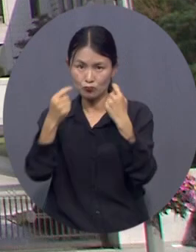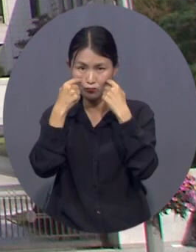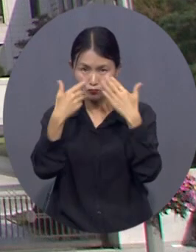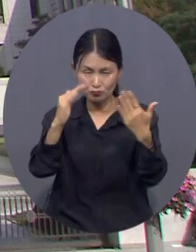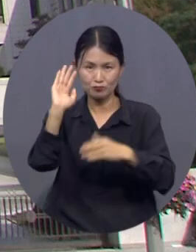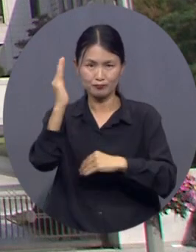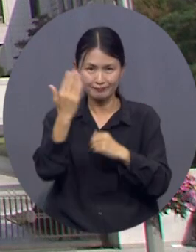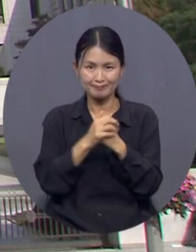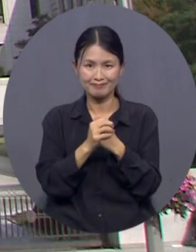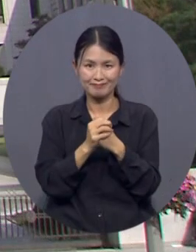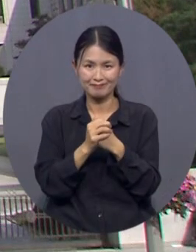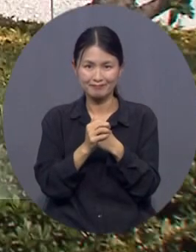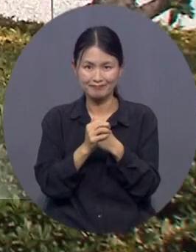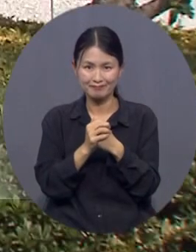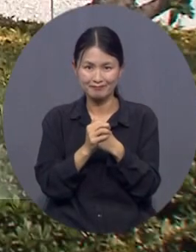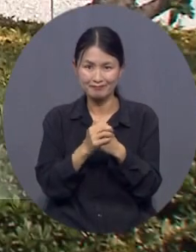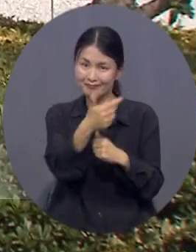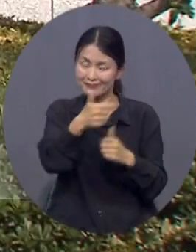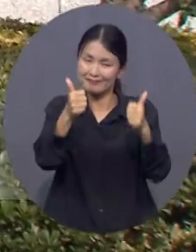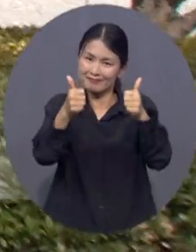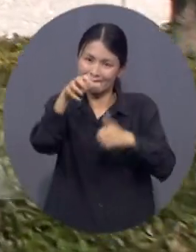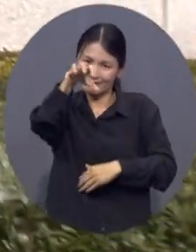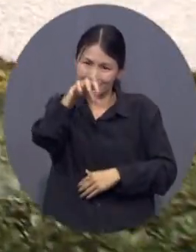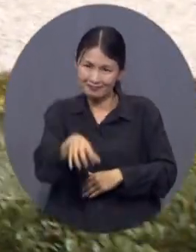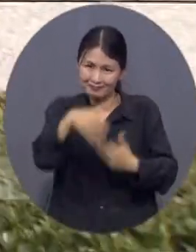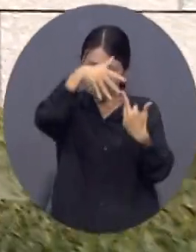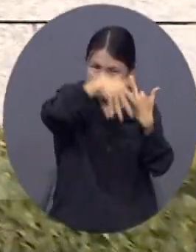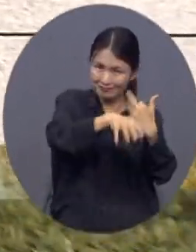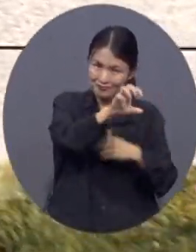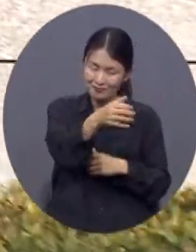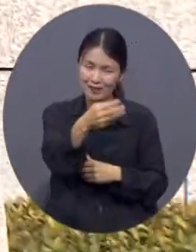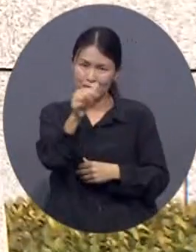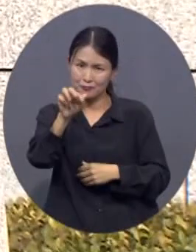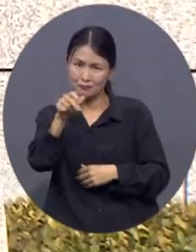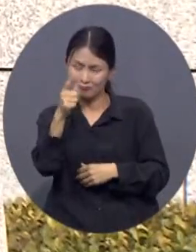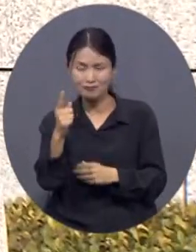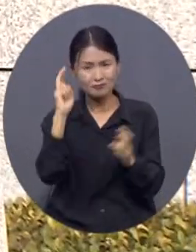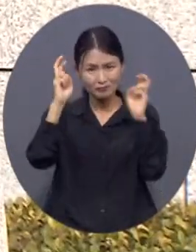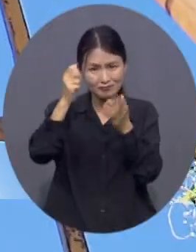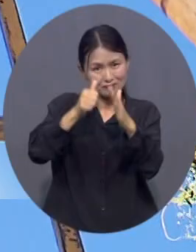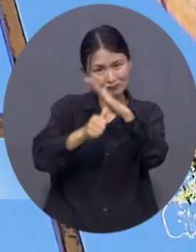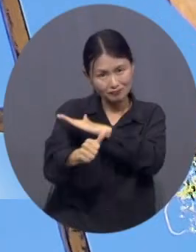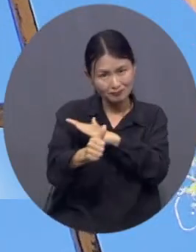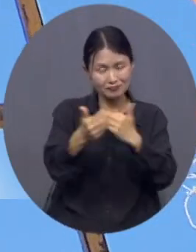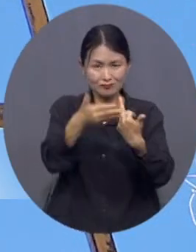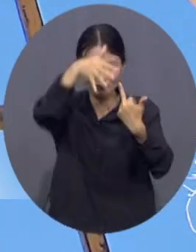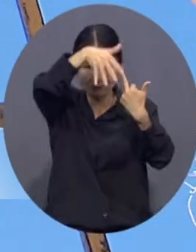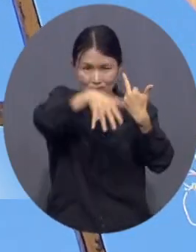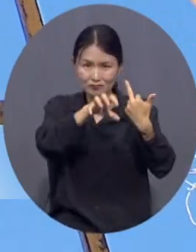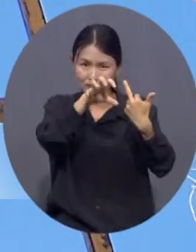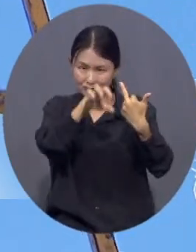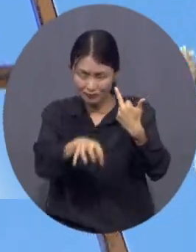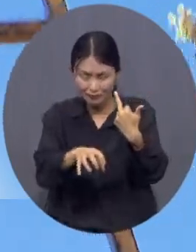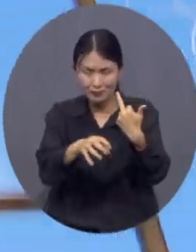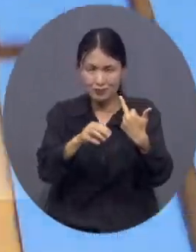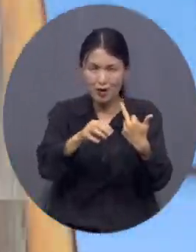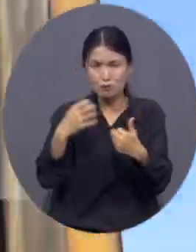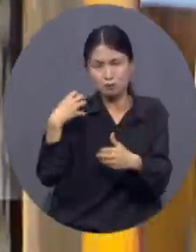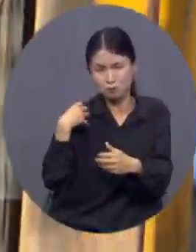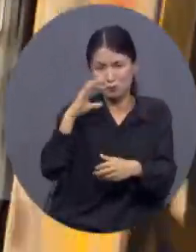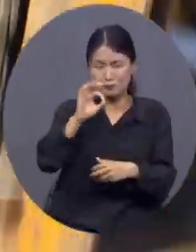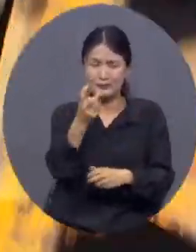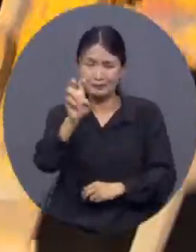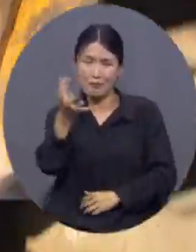명확해질 전망입니다. 대법원은 서귀포 지역 모 리조트 개발업체가 제주도에서 부과한 개발 부담금 20억